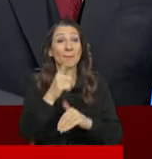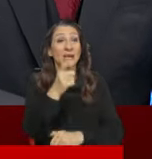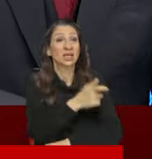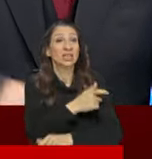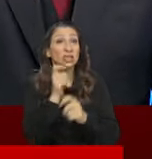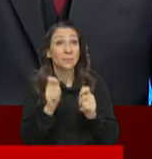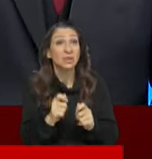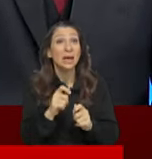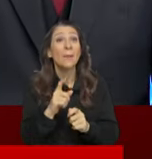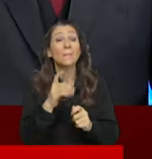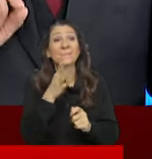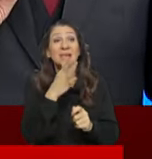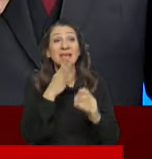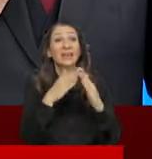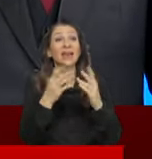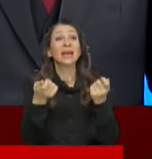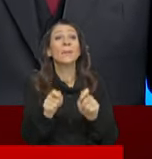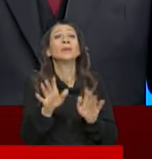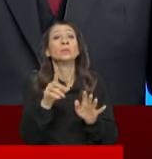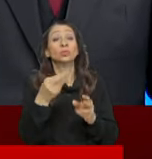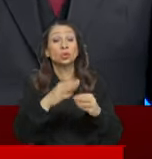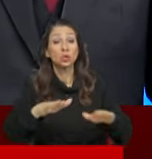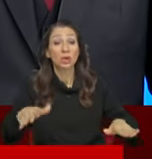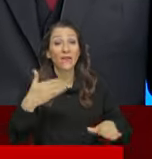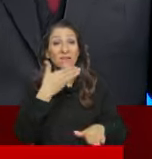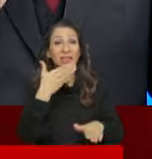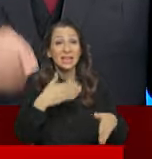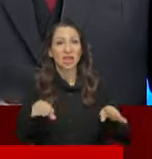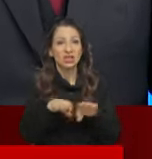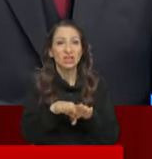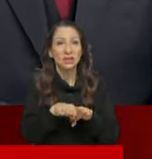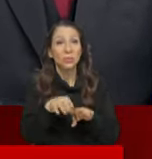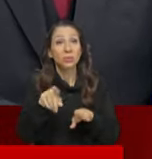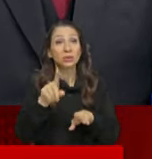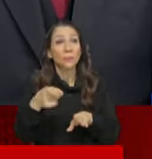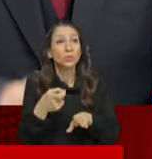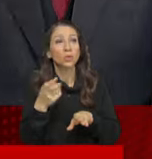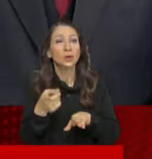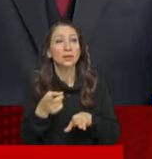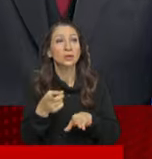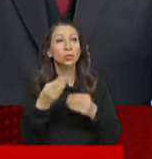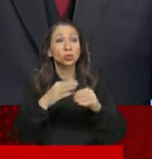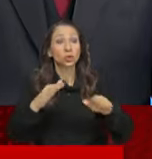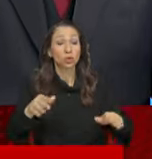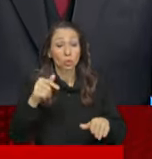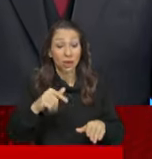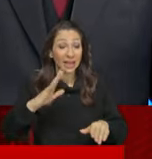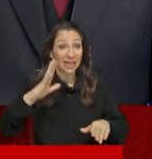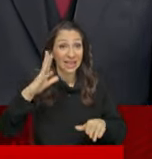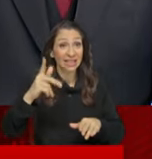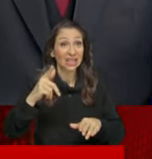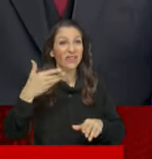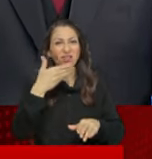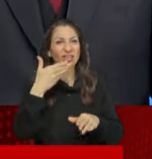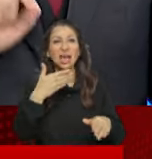kş yapacağız ama bilgi evlerini kapatmadan bu çocuklar Çünkü fırsat eşitliğini buralarda buluyorlardı çocukların Bugün geleceklerinden